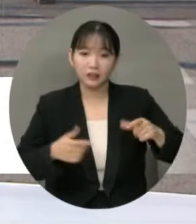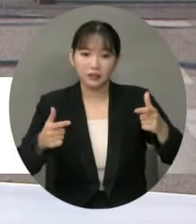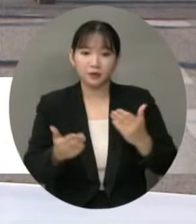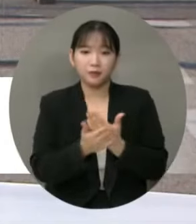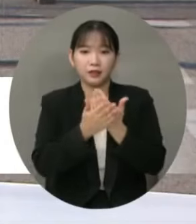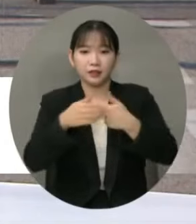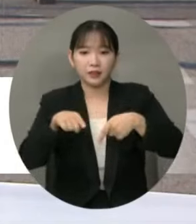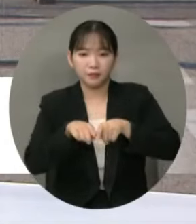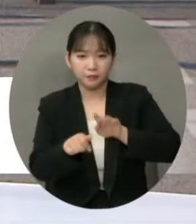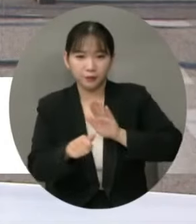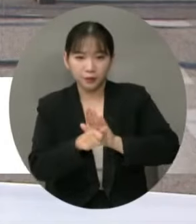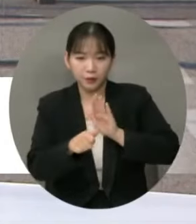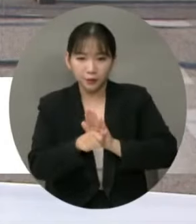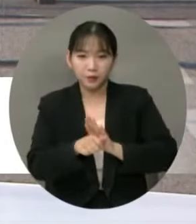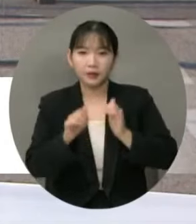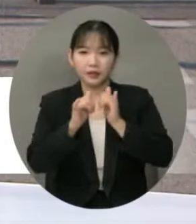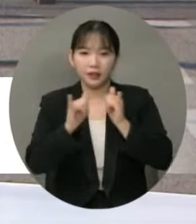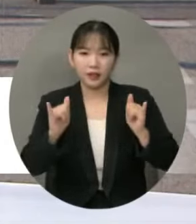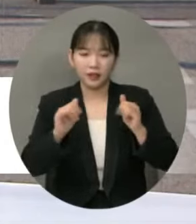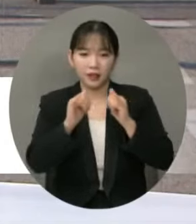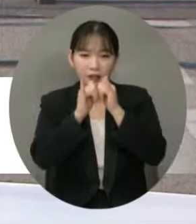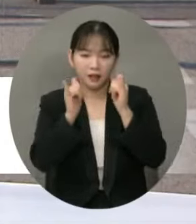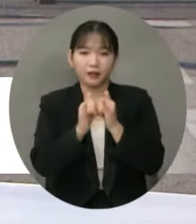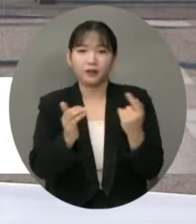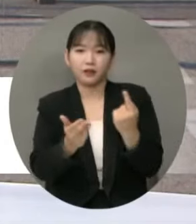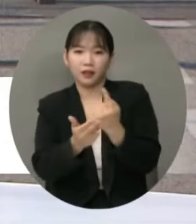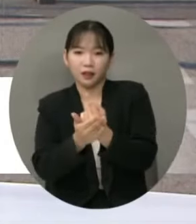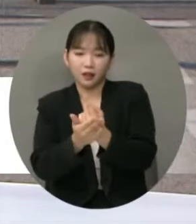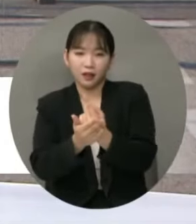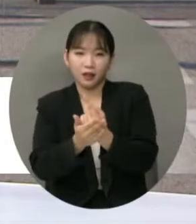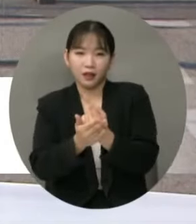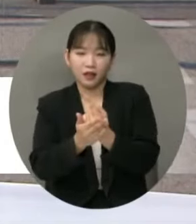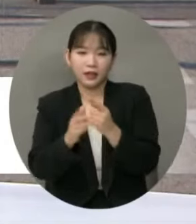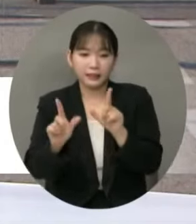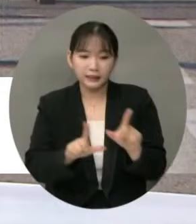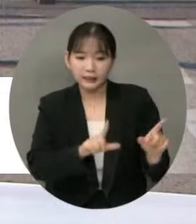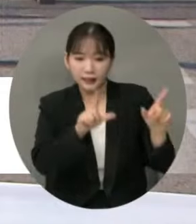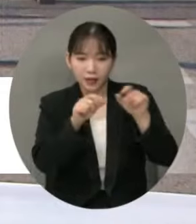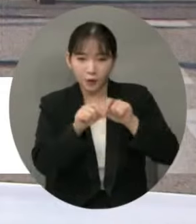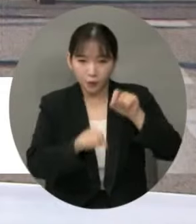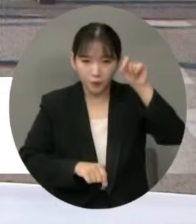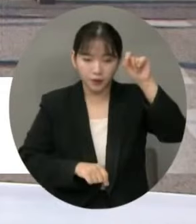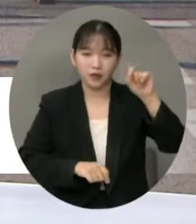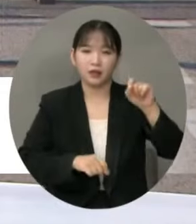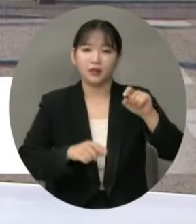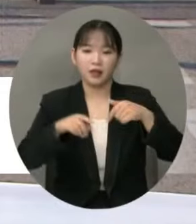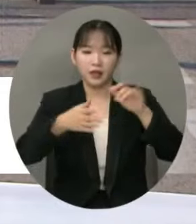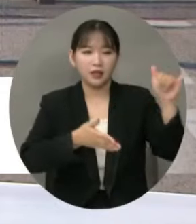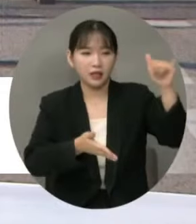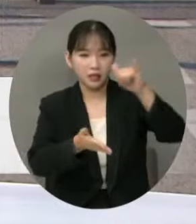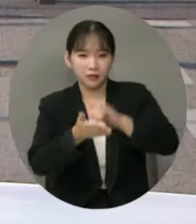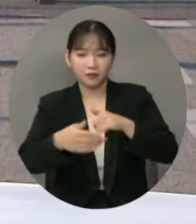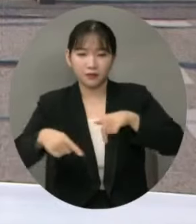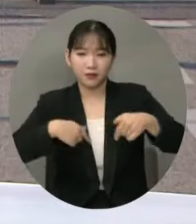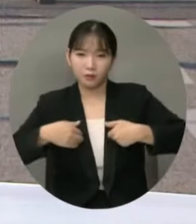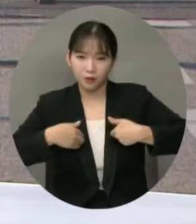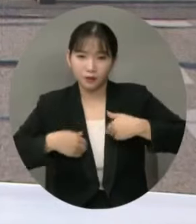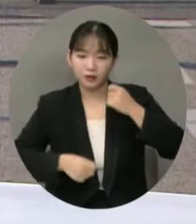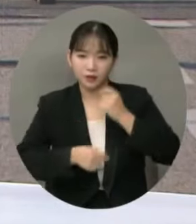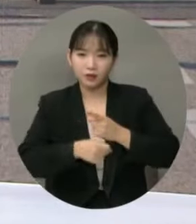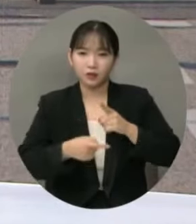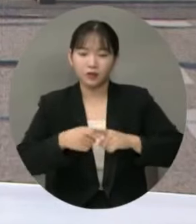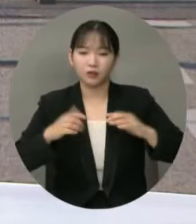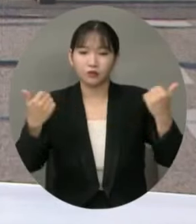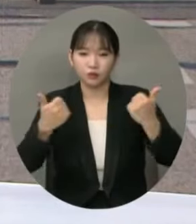함께 이끌어갈 구성원으로 바라보는 정주영 이민정책의 필요성이 오늘 국회 토론회에서 논의됐습니다 서령